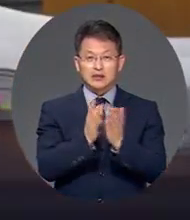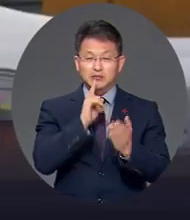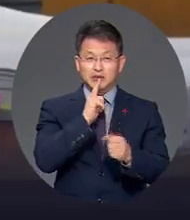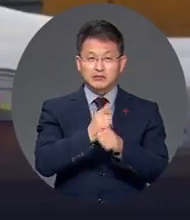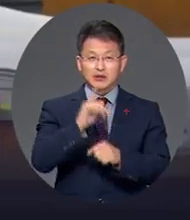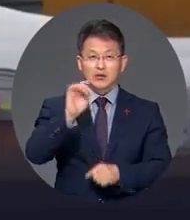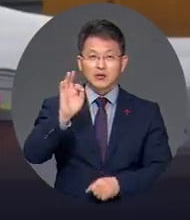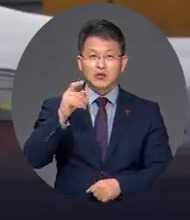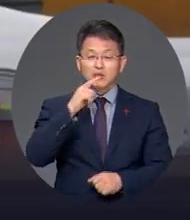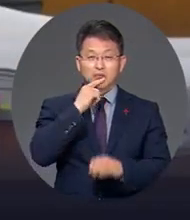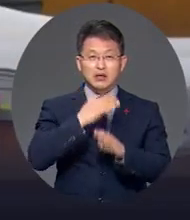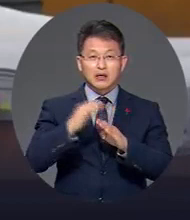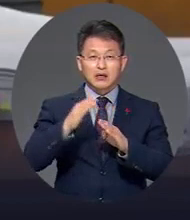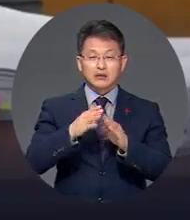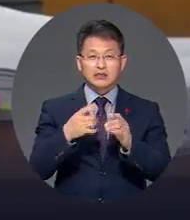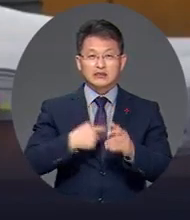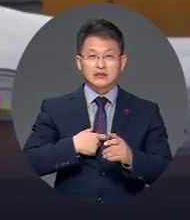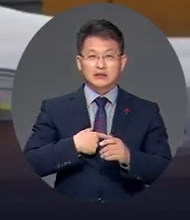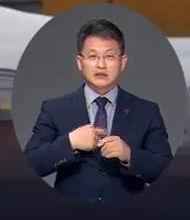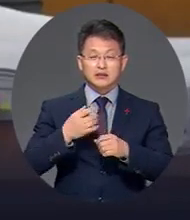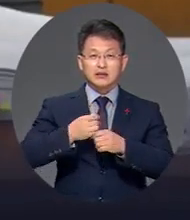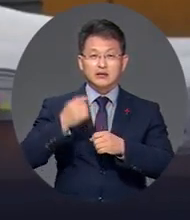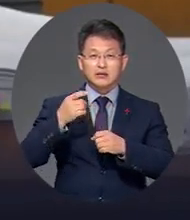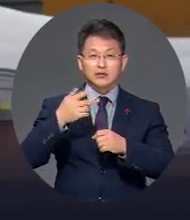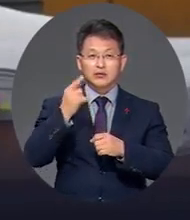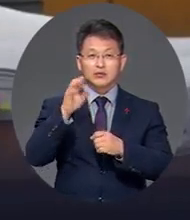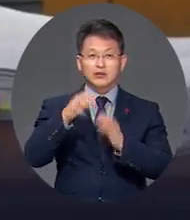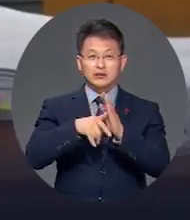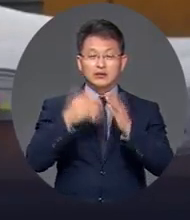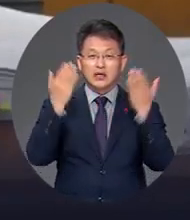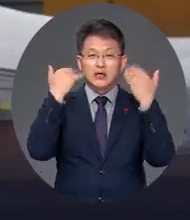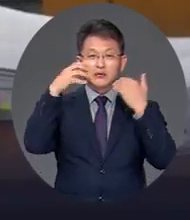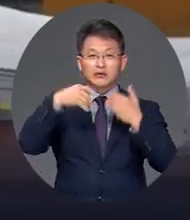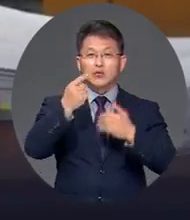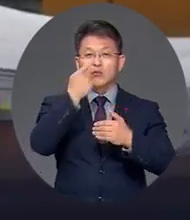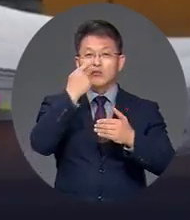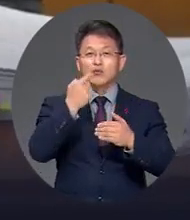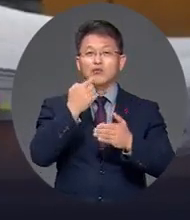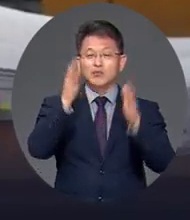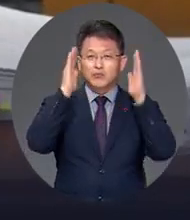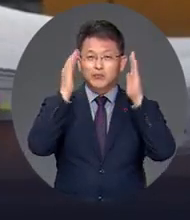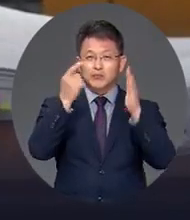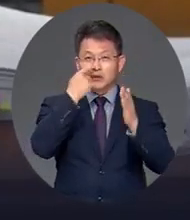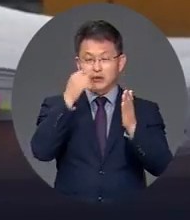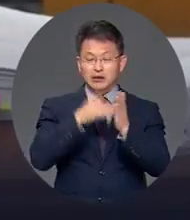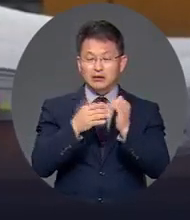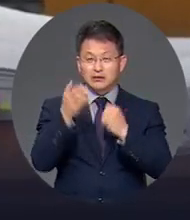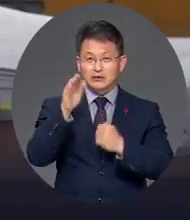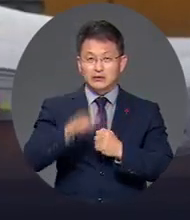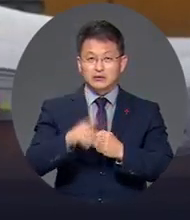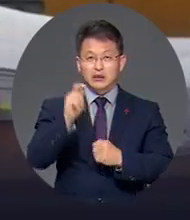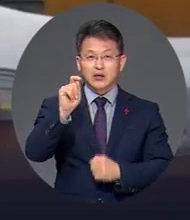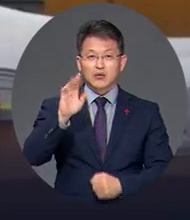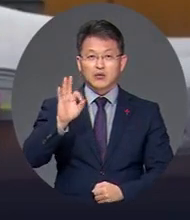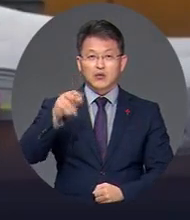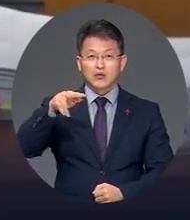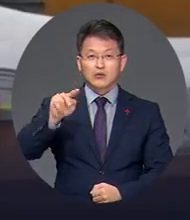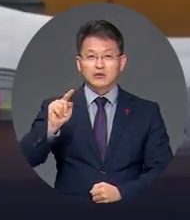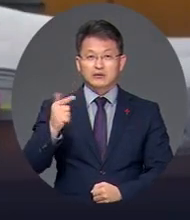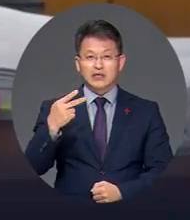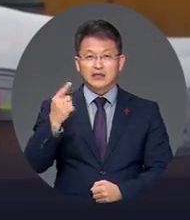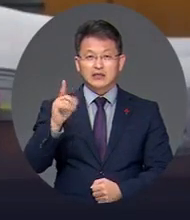공산당이 싫어요 하는 그런 동상이 있는 학교에서 우리가 공부를 했습니다 그런데 공산당책은